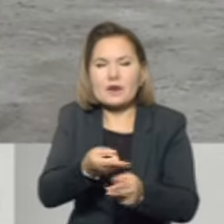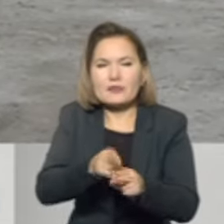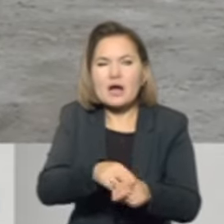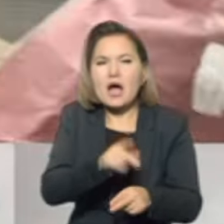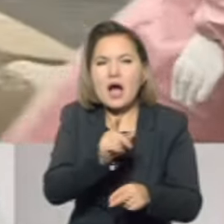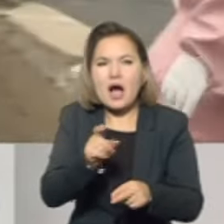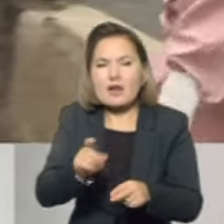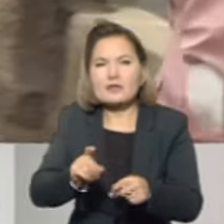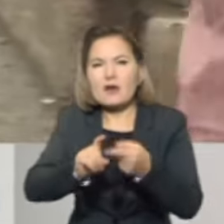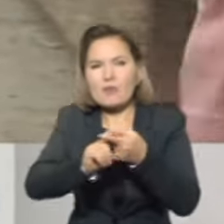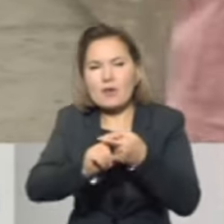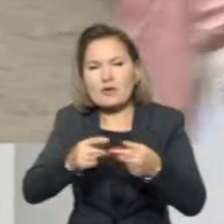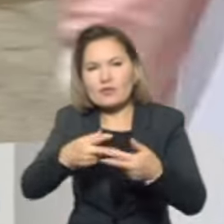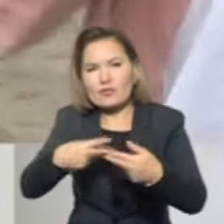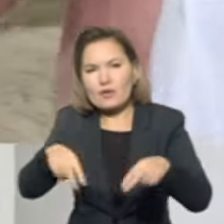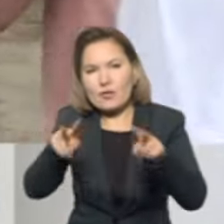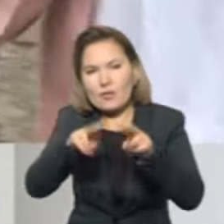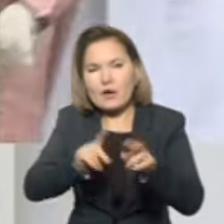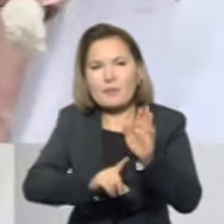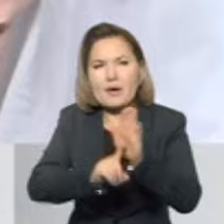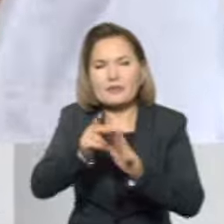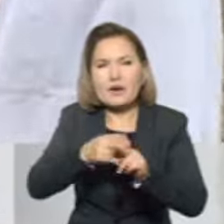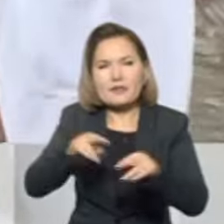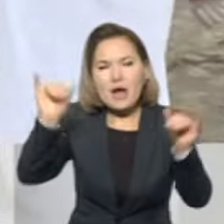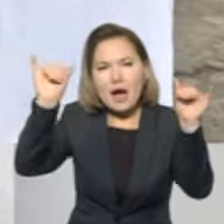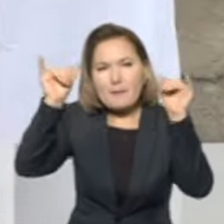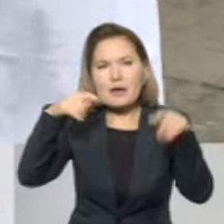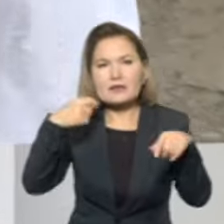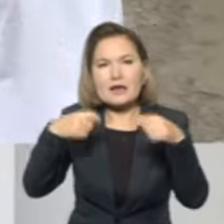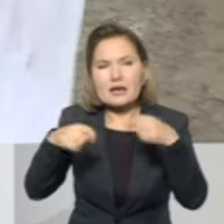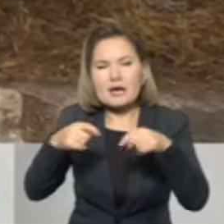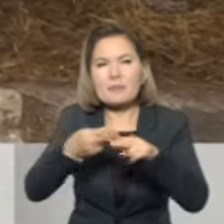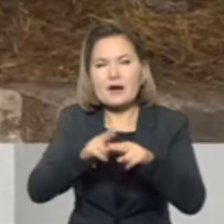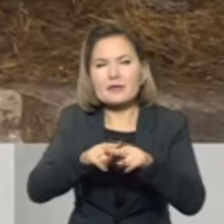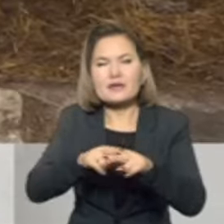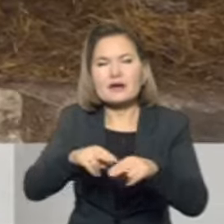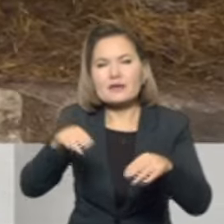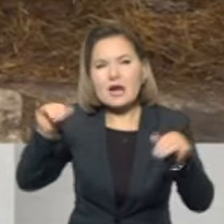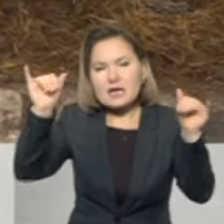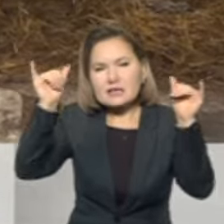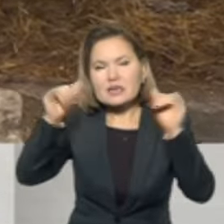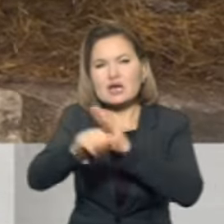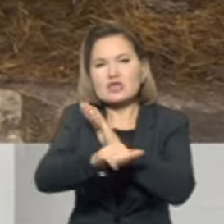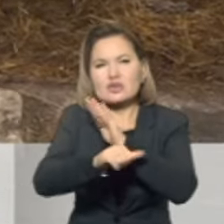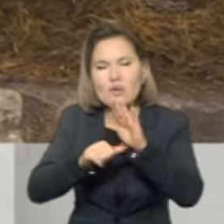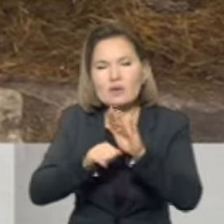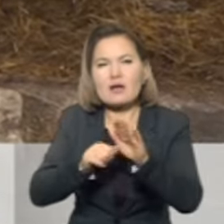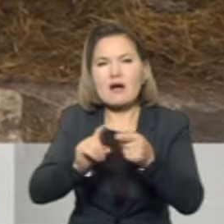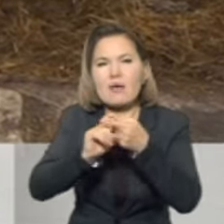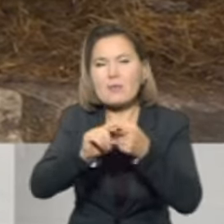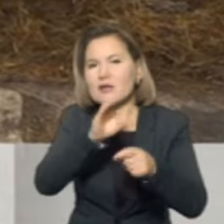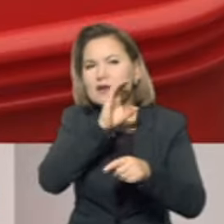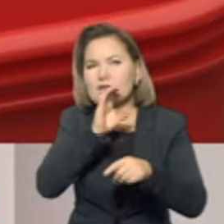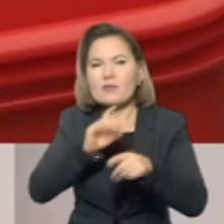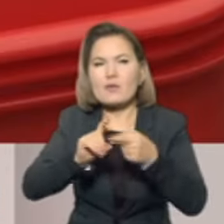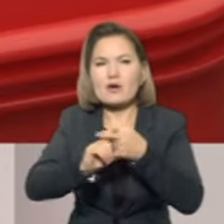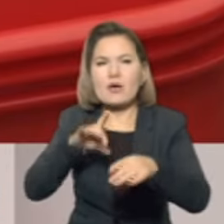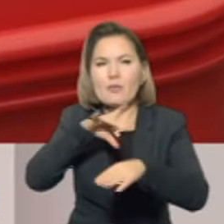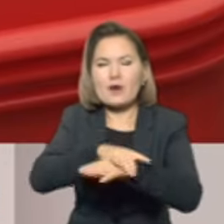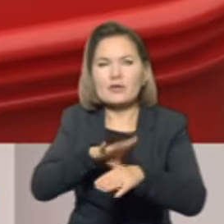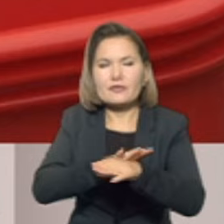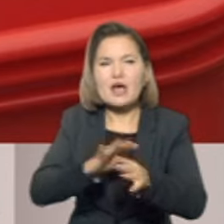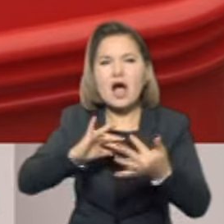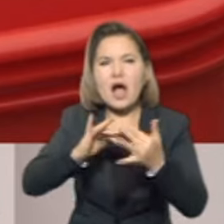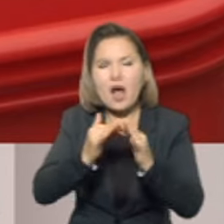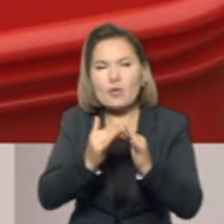адамдардан ауру белгілері байқалмаған. Мал сататын базарда өлген сиырдан сібір жарасы анықталғаннан кейін карантин енгізілді.